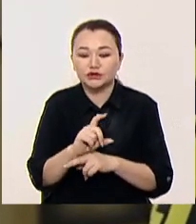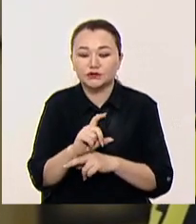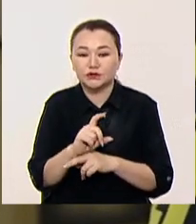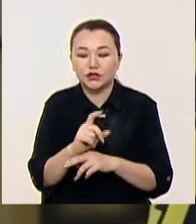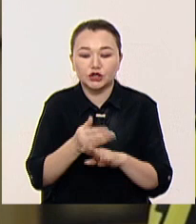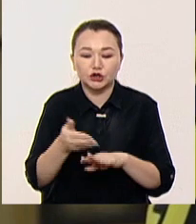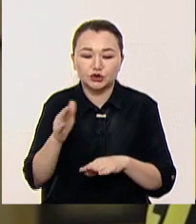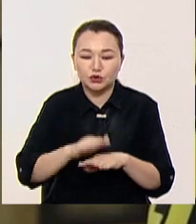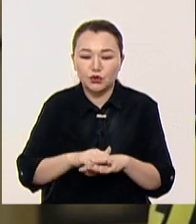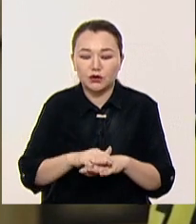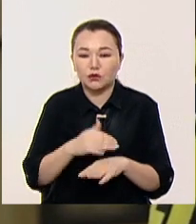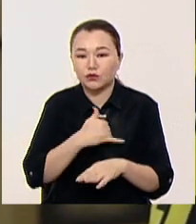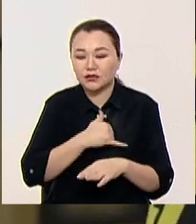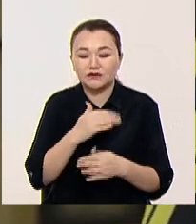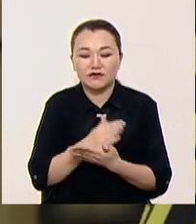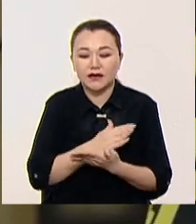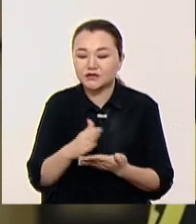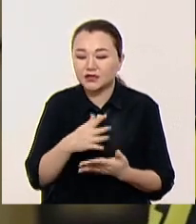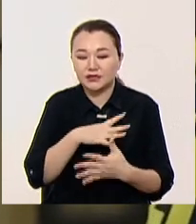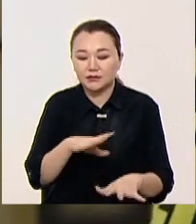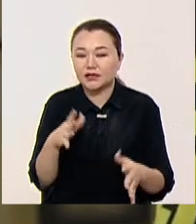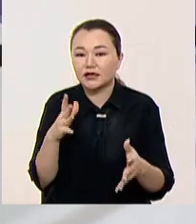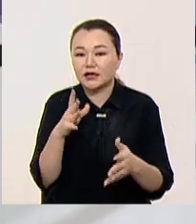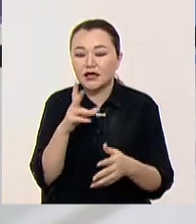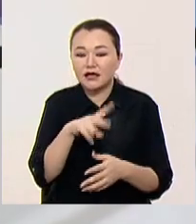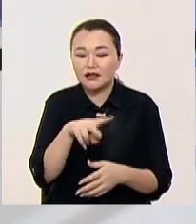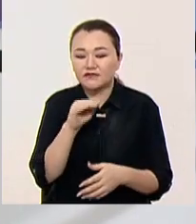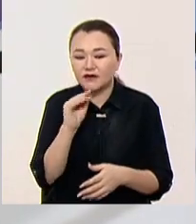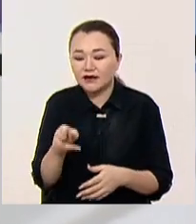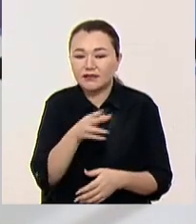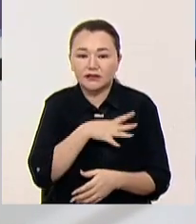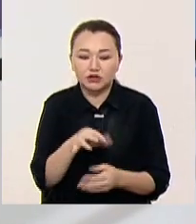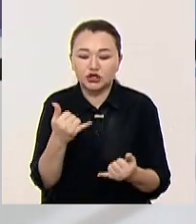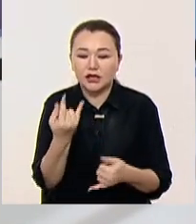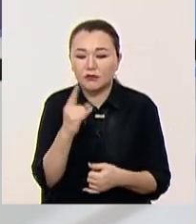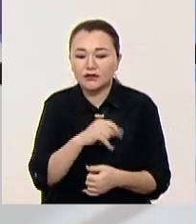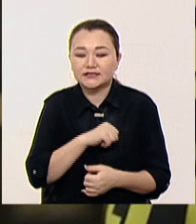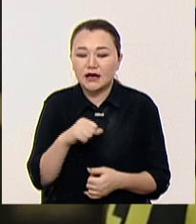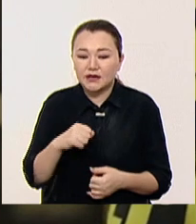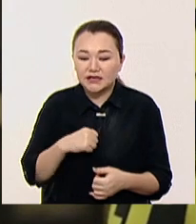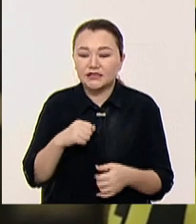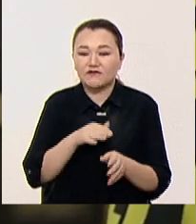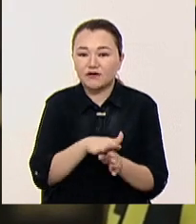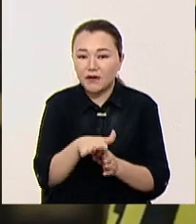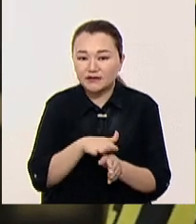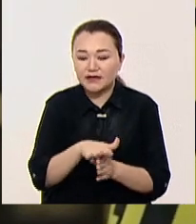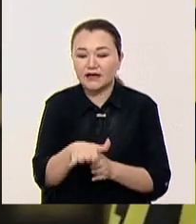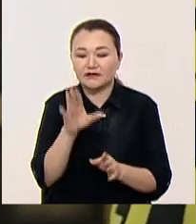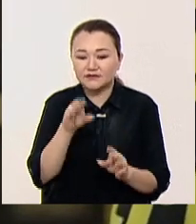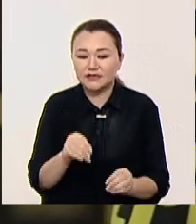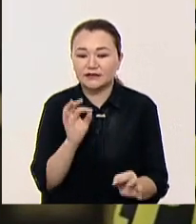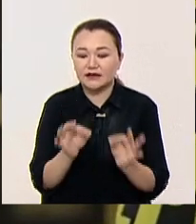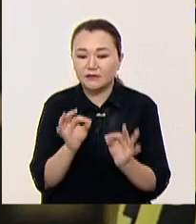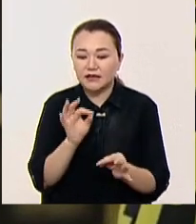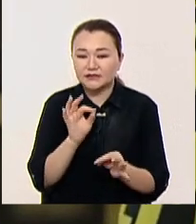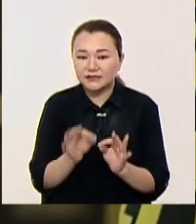очень тяжелым, то есть у нас вообще не было никаких элементов ЛФК. Сейчас ребенок уже самостоятельно выполняет все нормативы